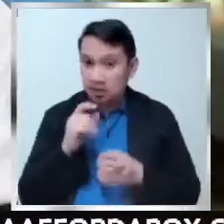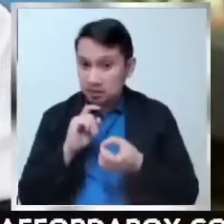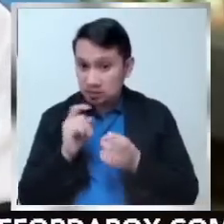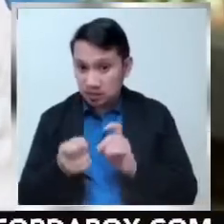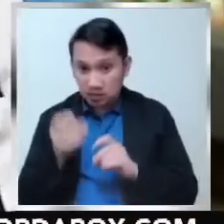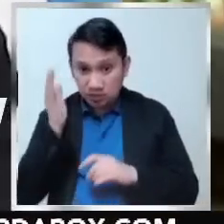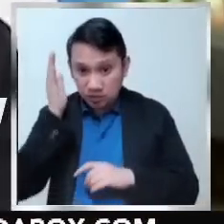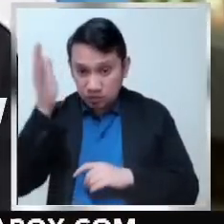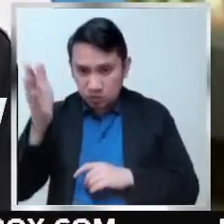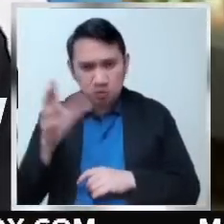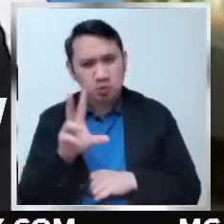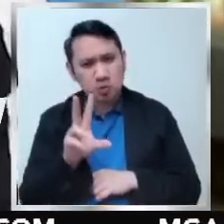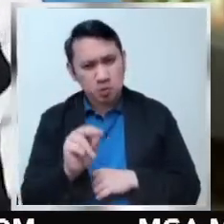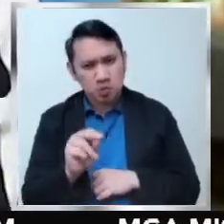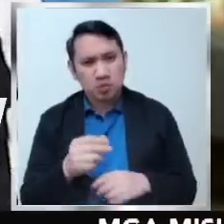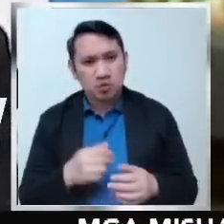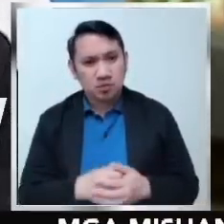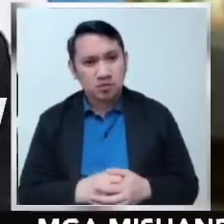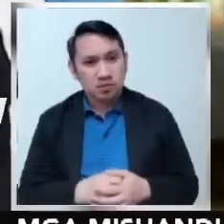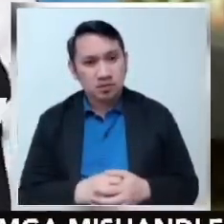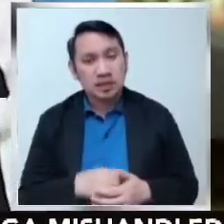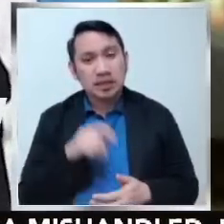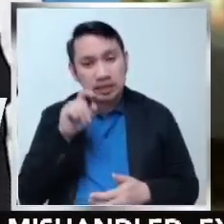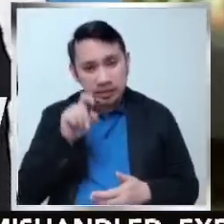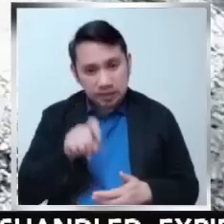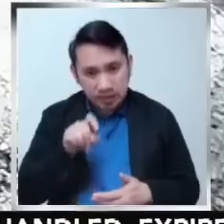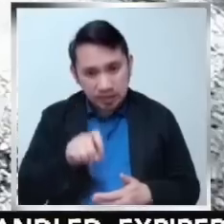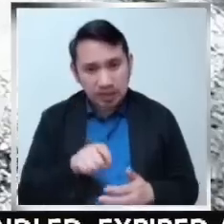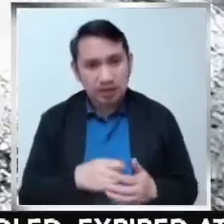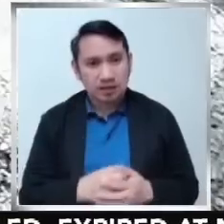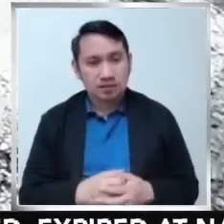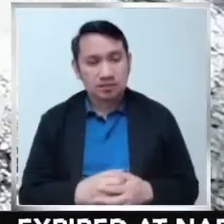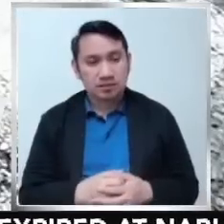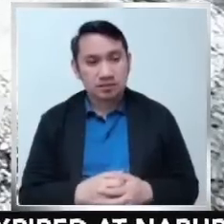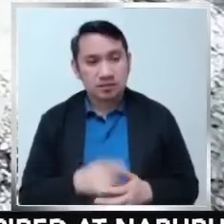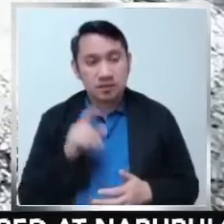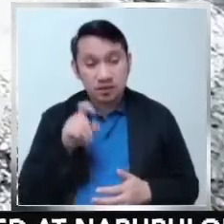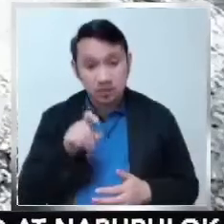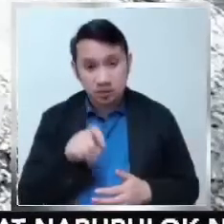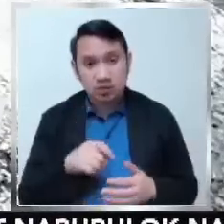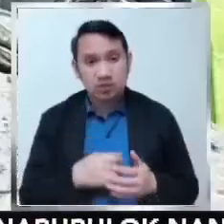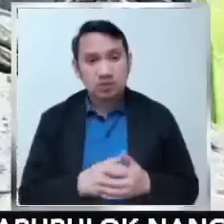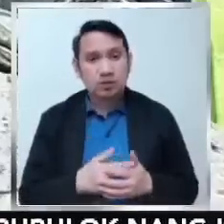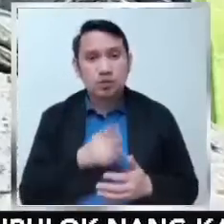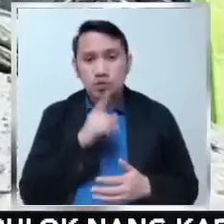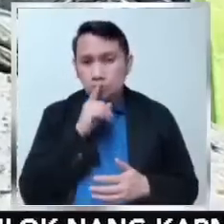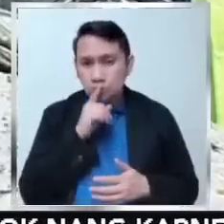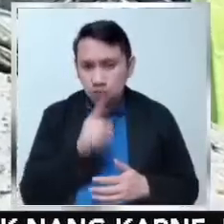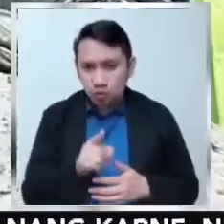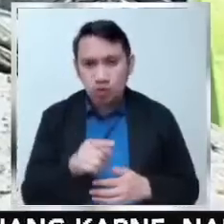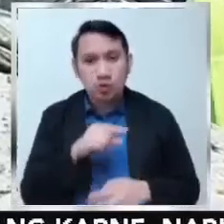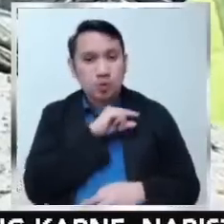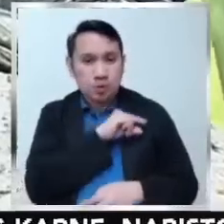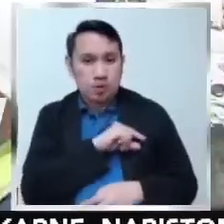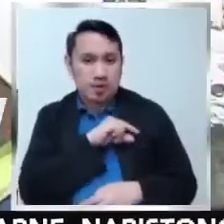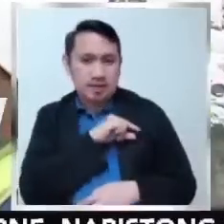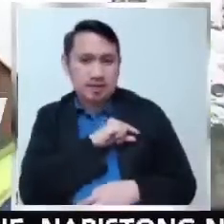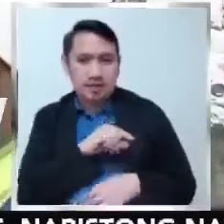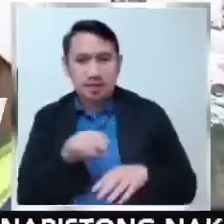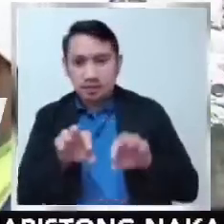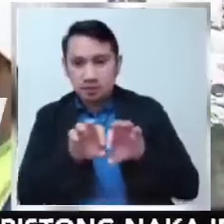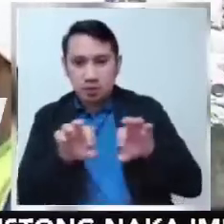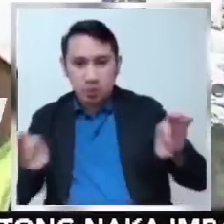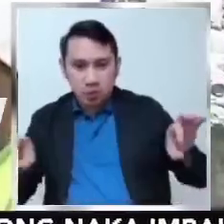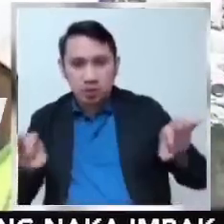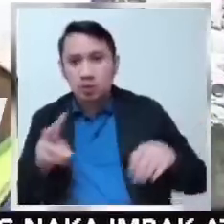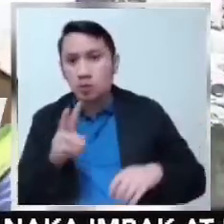the future, no? So, kinakailangan yung pag-ensure ng integrity ng mga lines mo. Kailangan